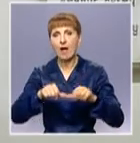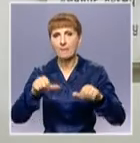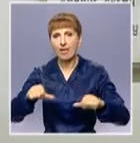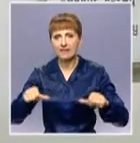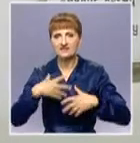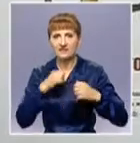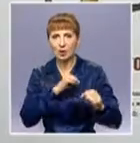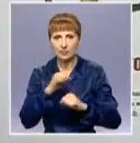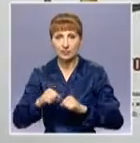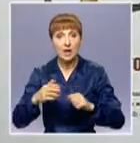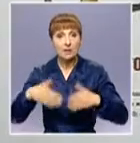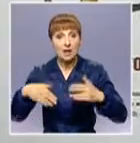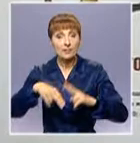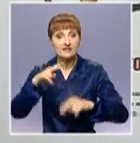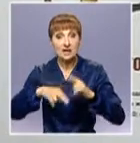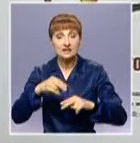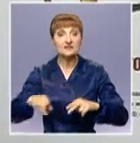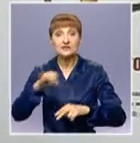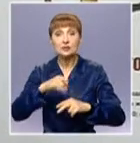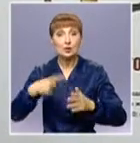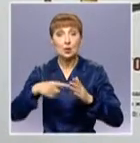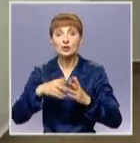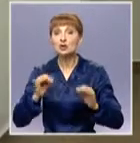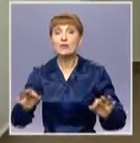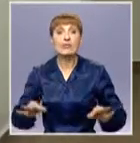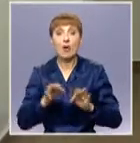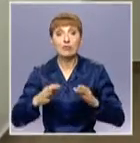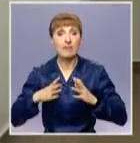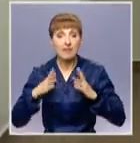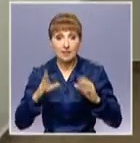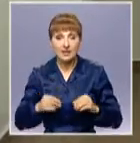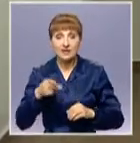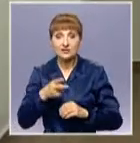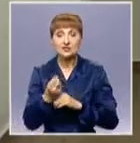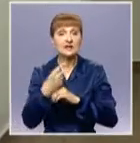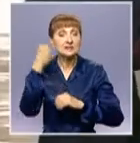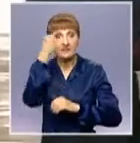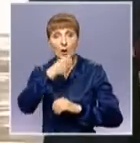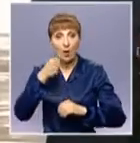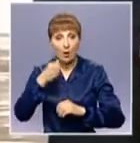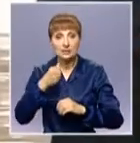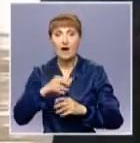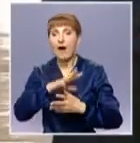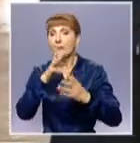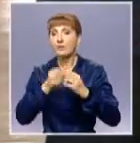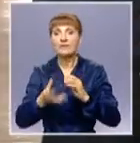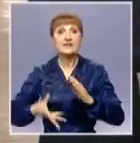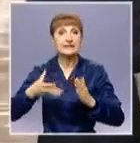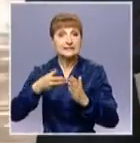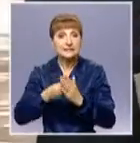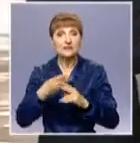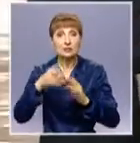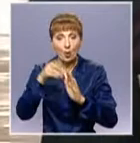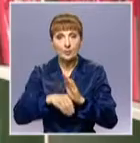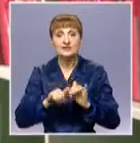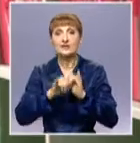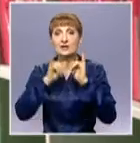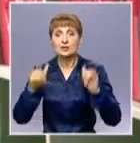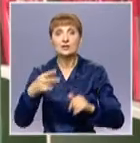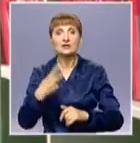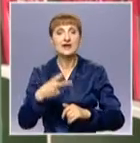здравоохранения. Таких темпов строительства в истории города никогда не было. С 2012 года объем финансирования в этой области возрос